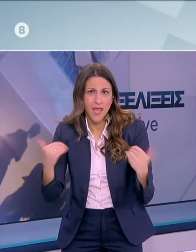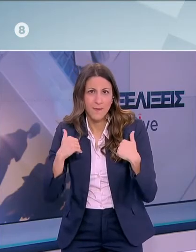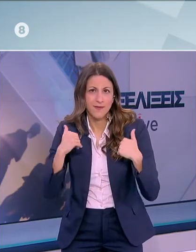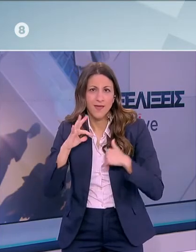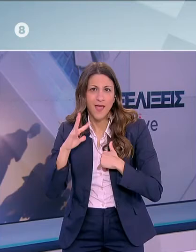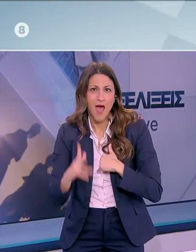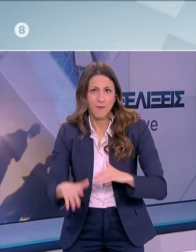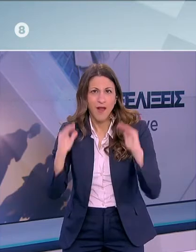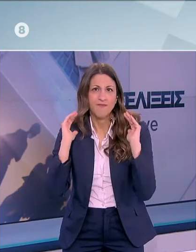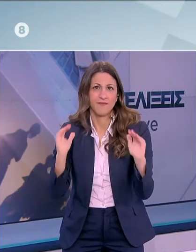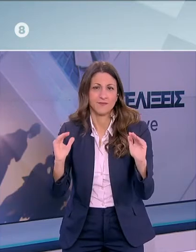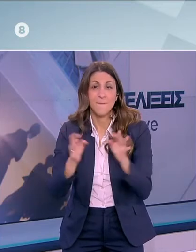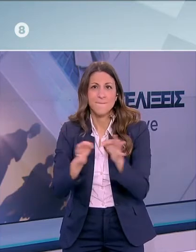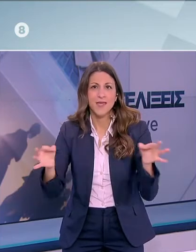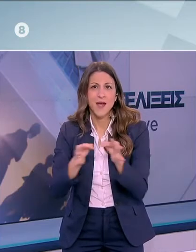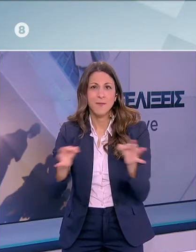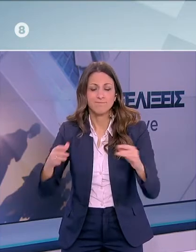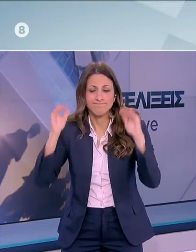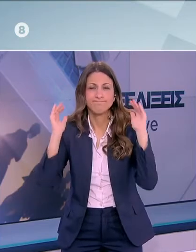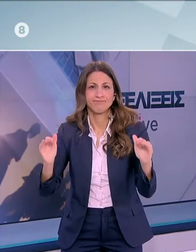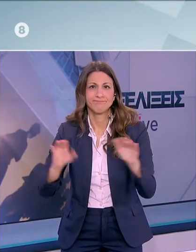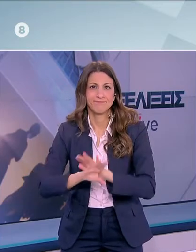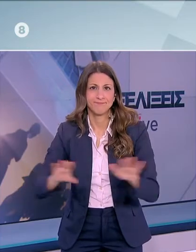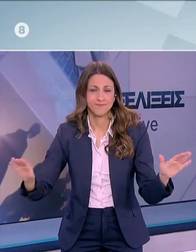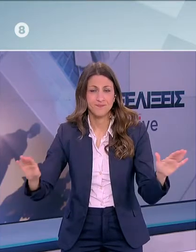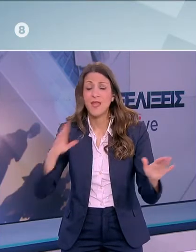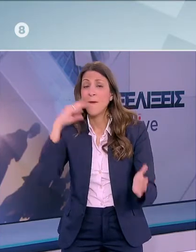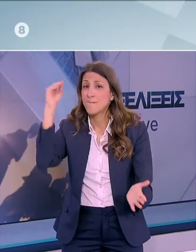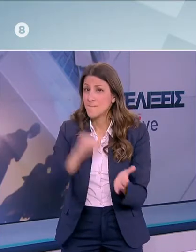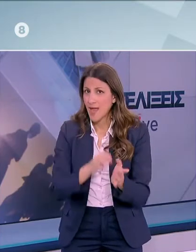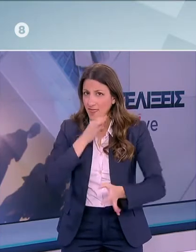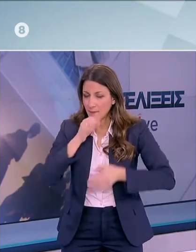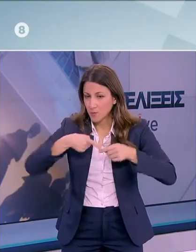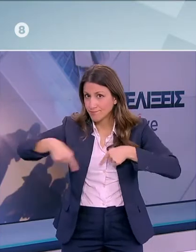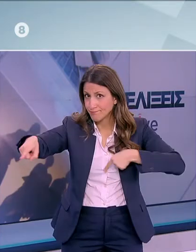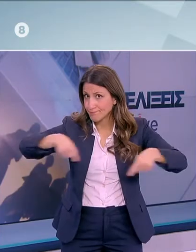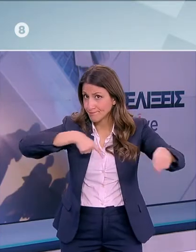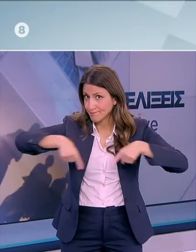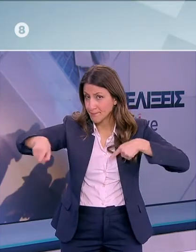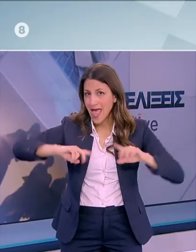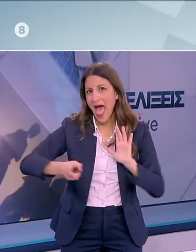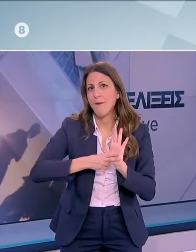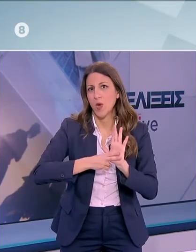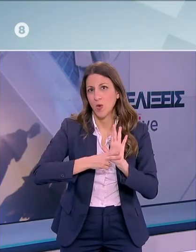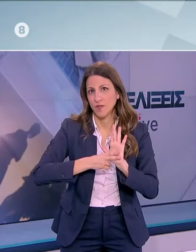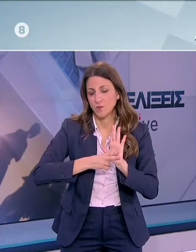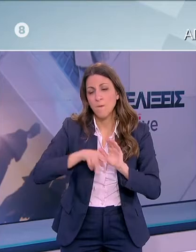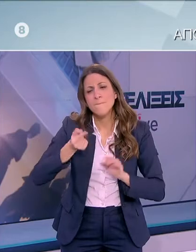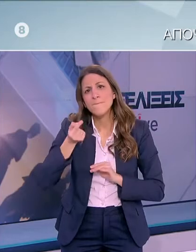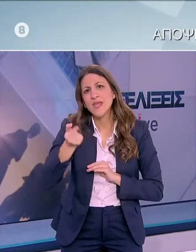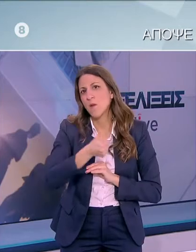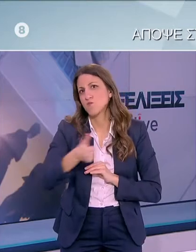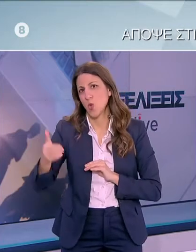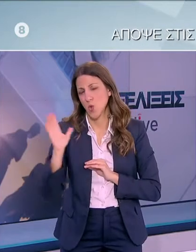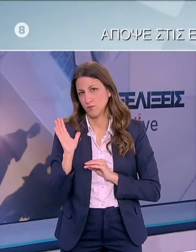πάρει στο ακέραιο. Να το επαναλάβω ακόμη μια φορά. Οι μετακινήσεις επιτρέπονται μόνο για πολύ συγκεκριμένους λόγους, στους οποίους